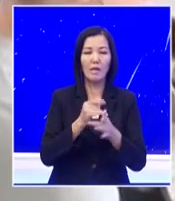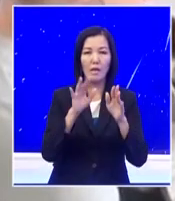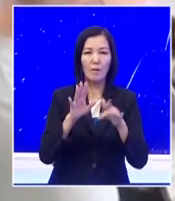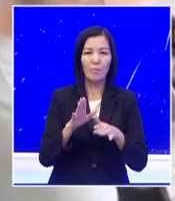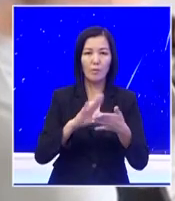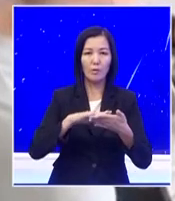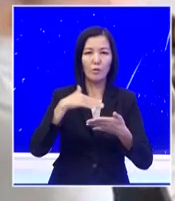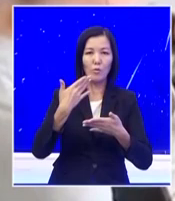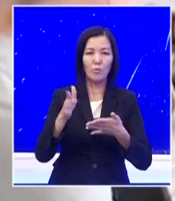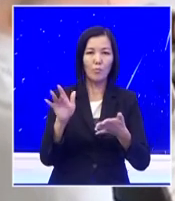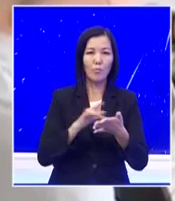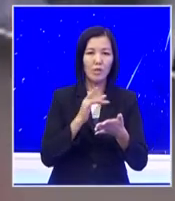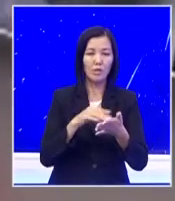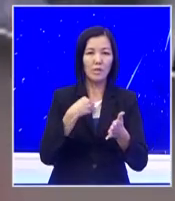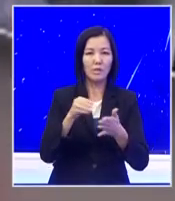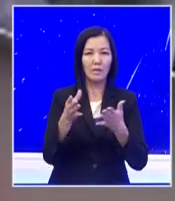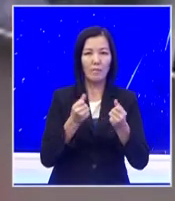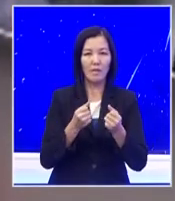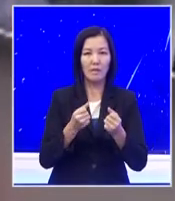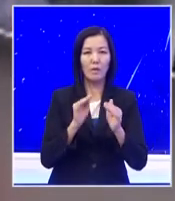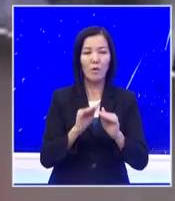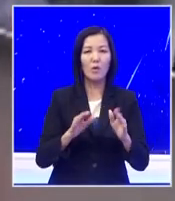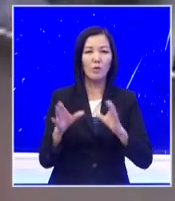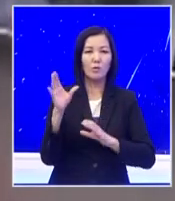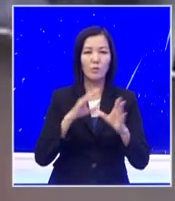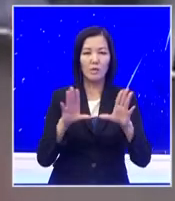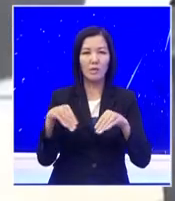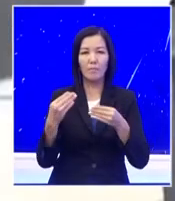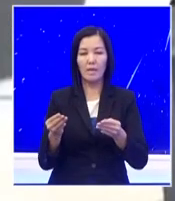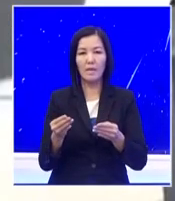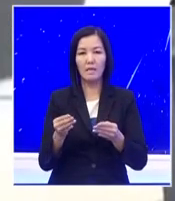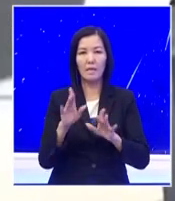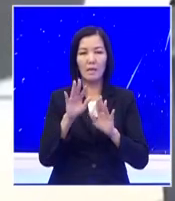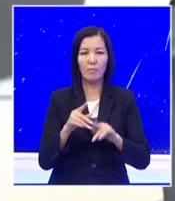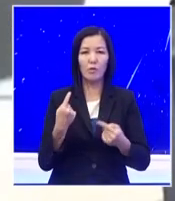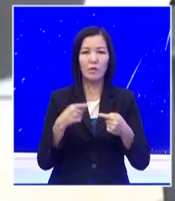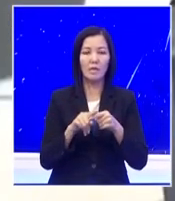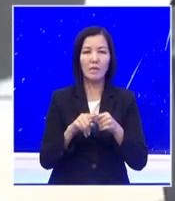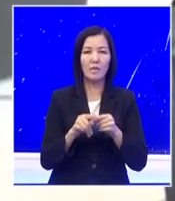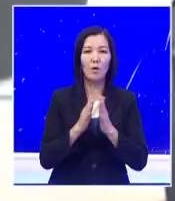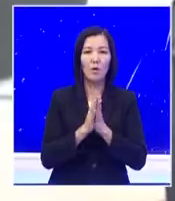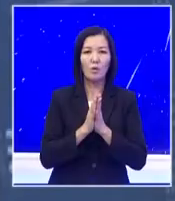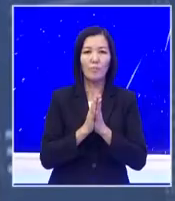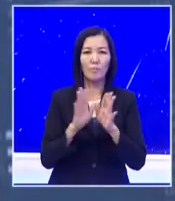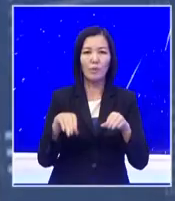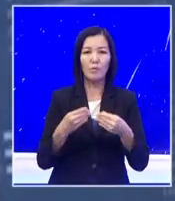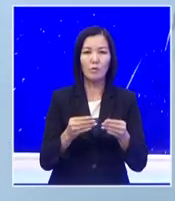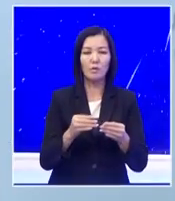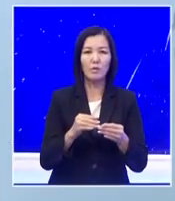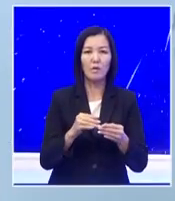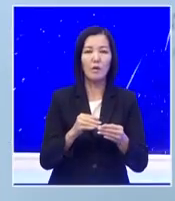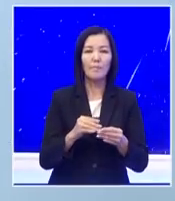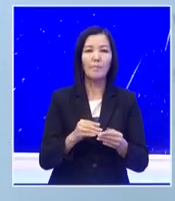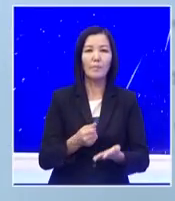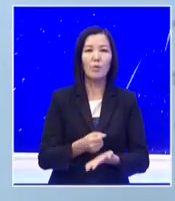ноутбуктер, планшеттер сатып алынады. Мұқтаж оқушылар мен студенттерге берілмек. Компьютерлік техниканы алуға өтінім беру үшін арнайы